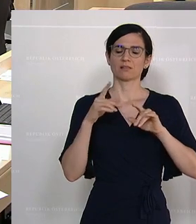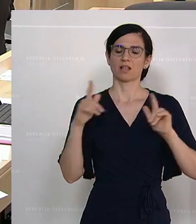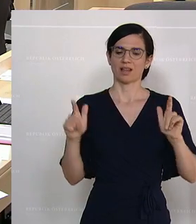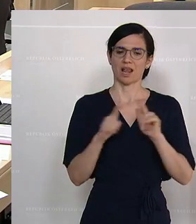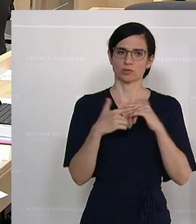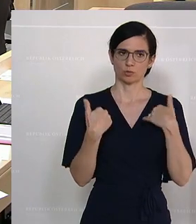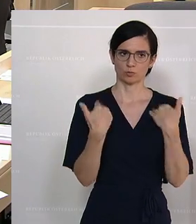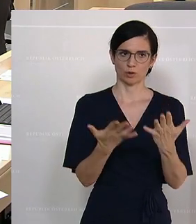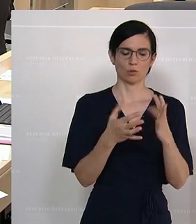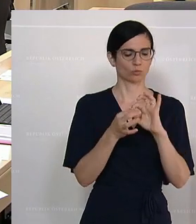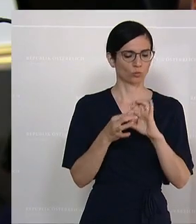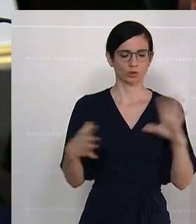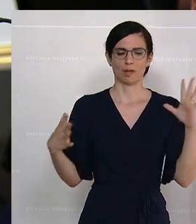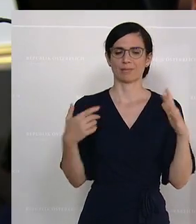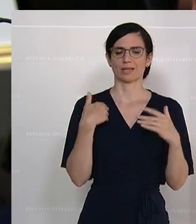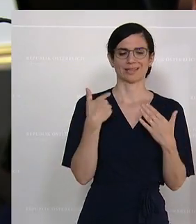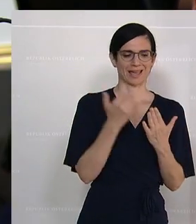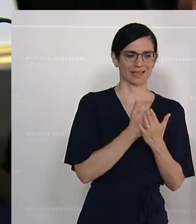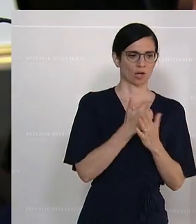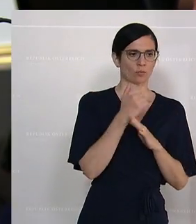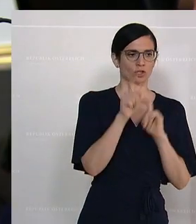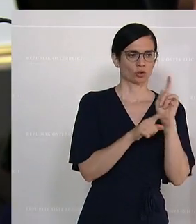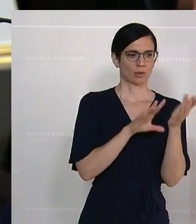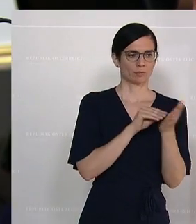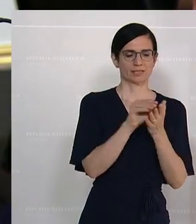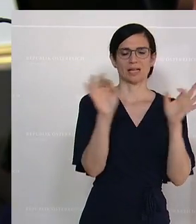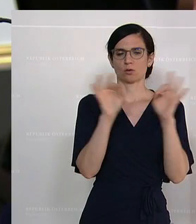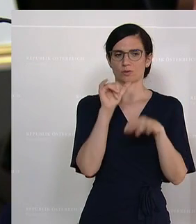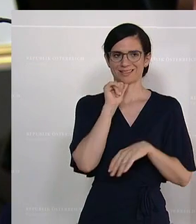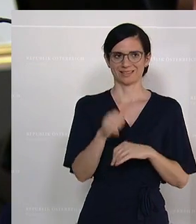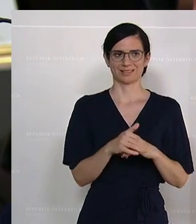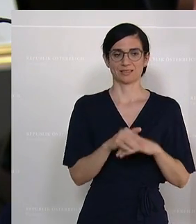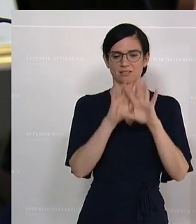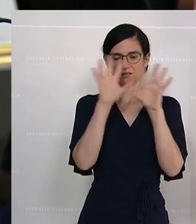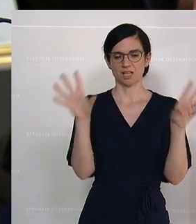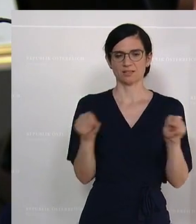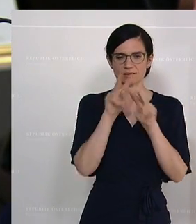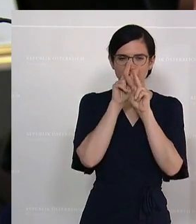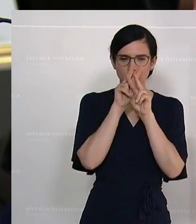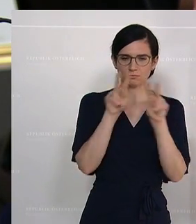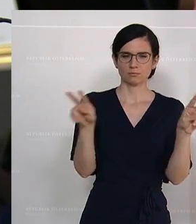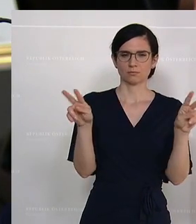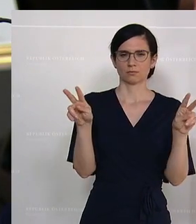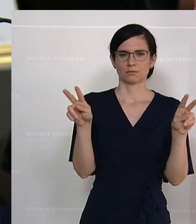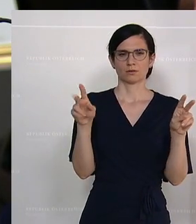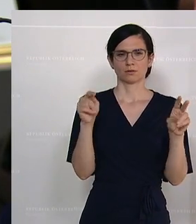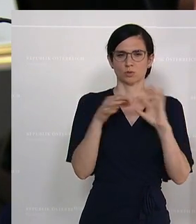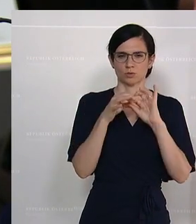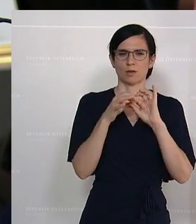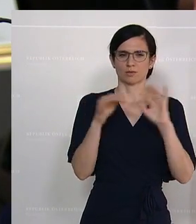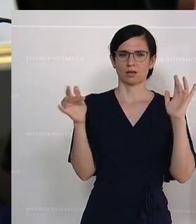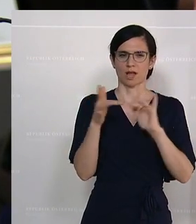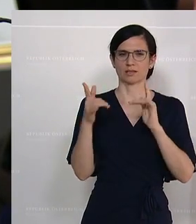unabhängig davon ob sie einkommensteuer zahlen oder nicht und im gesamtblick des anti teuerung pakets